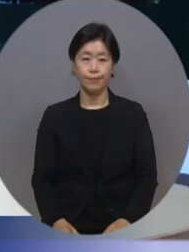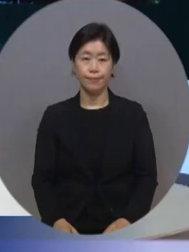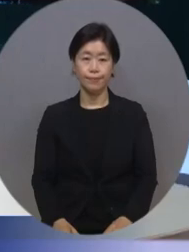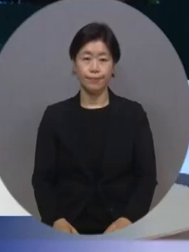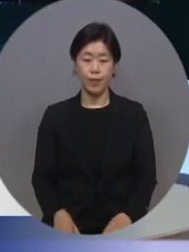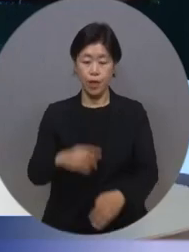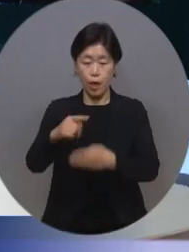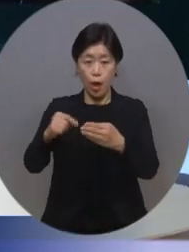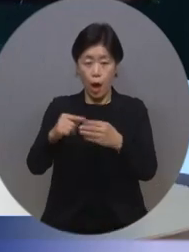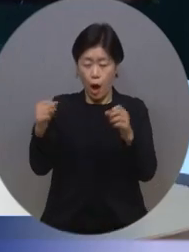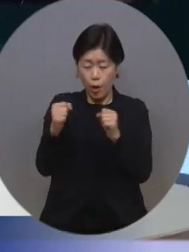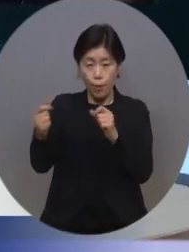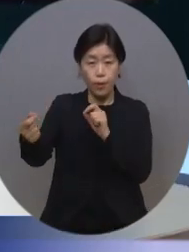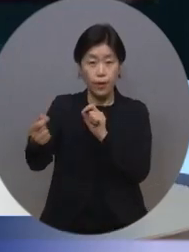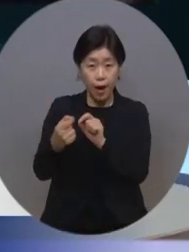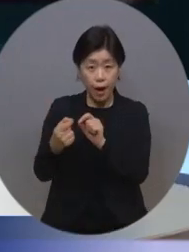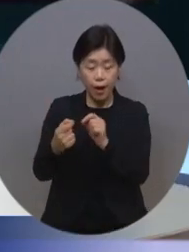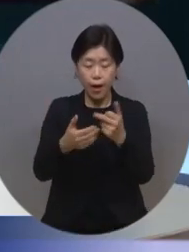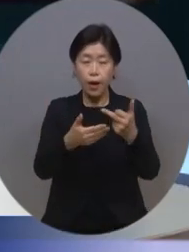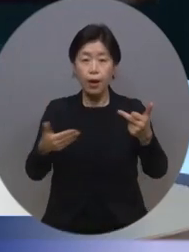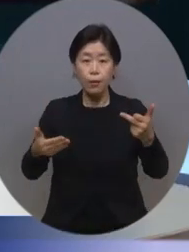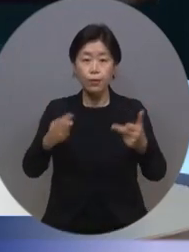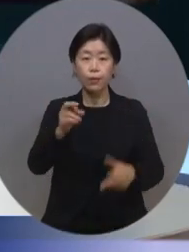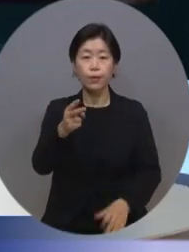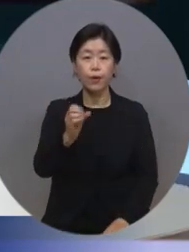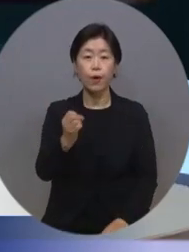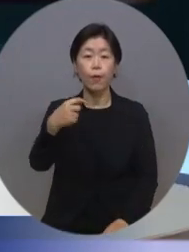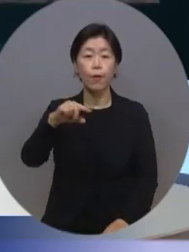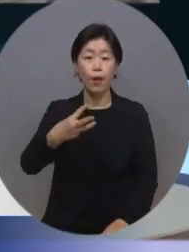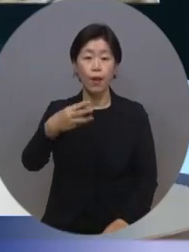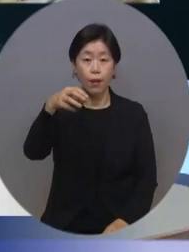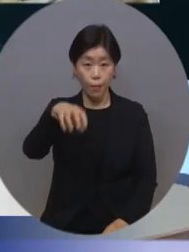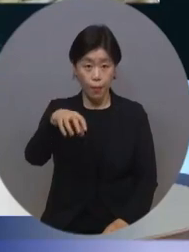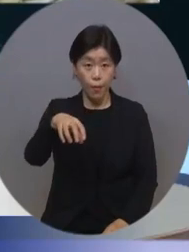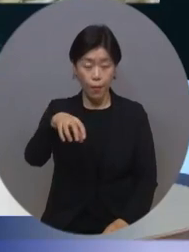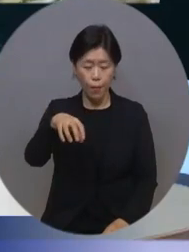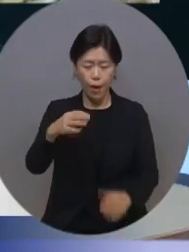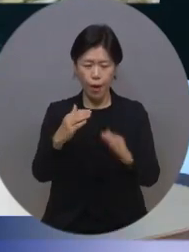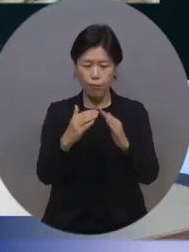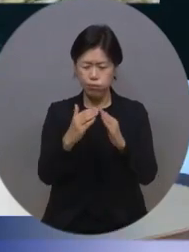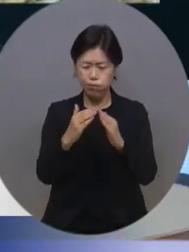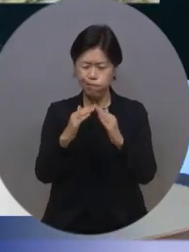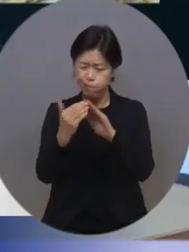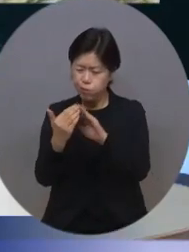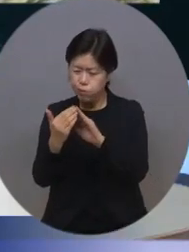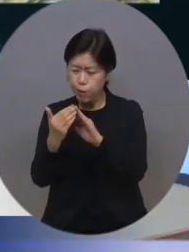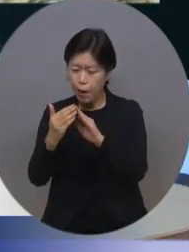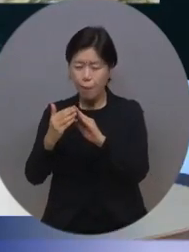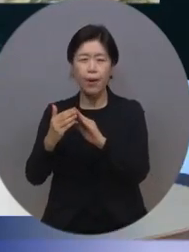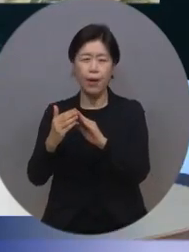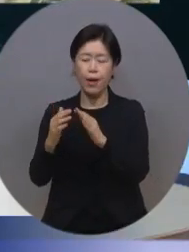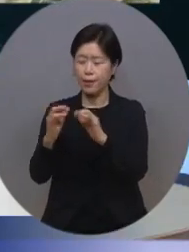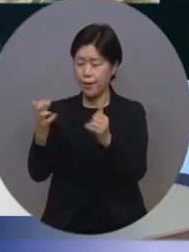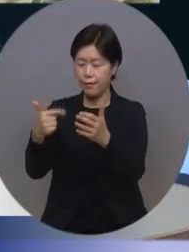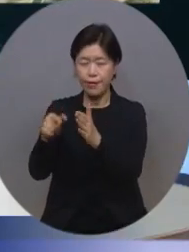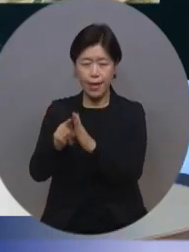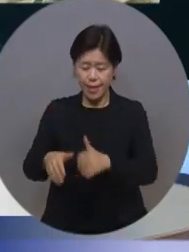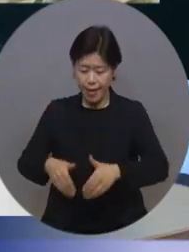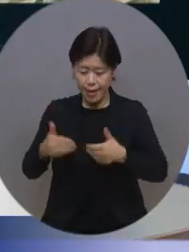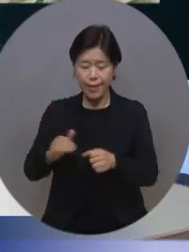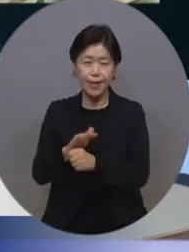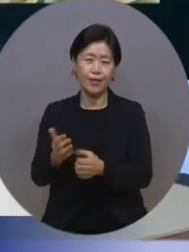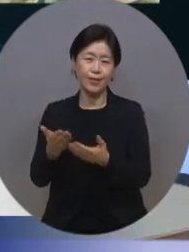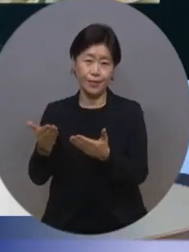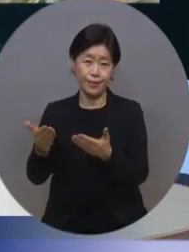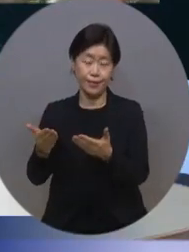본격적인 겨울을 앞두고 강원도 영월군에서 취약계층을 위한 따뜻한 사랑이 전달됐습니다. 올해로